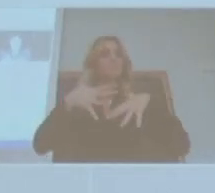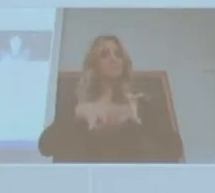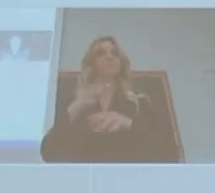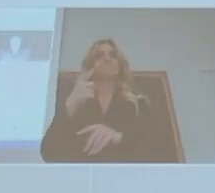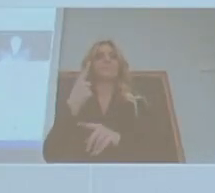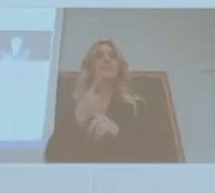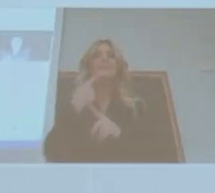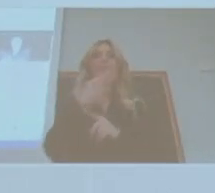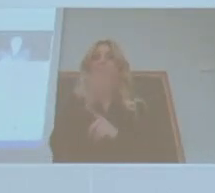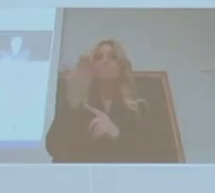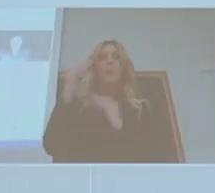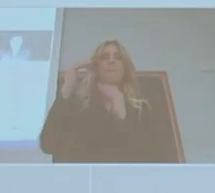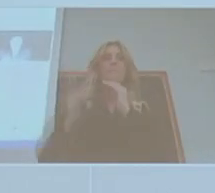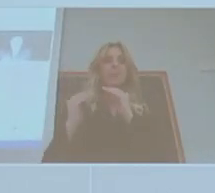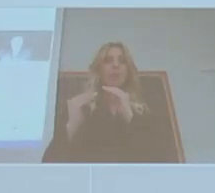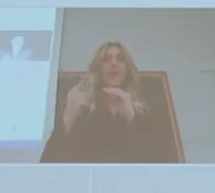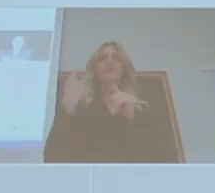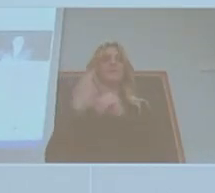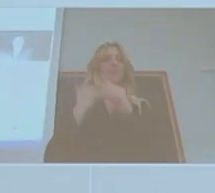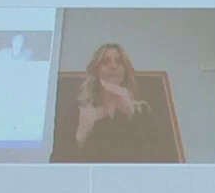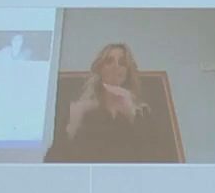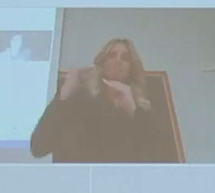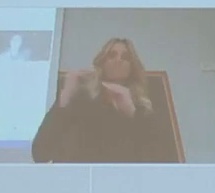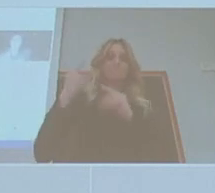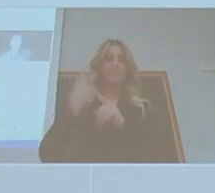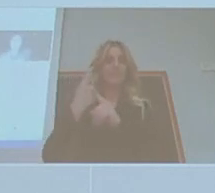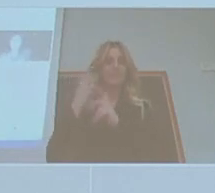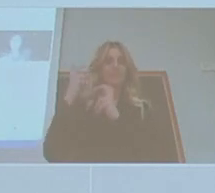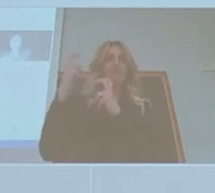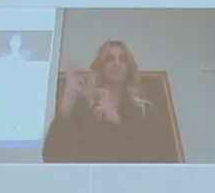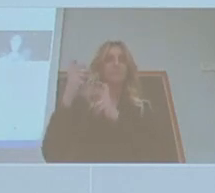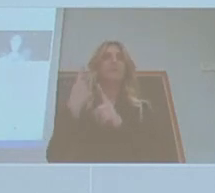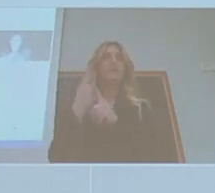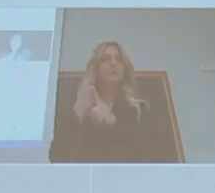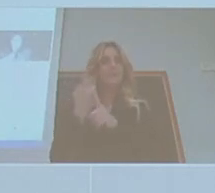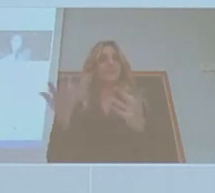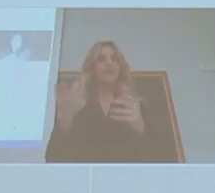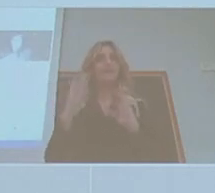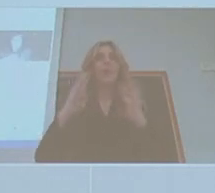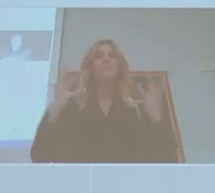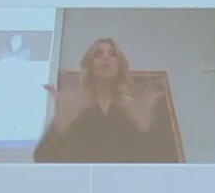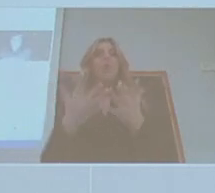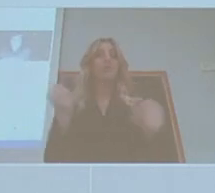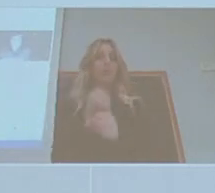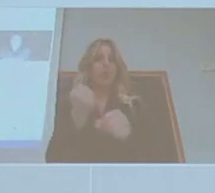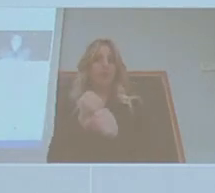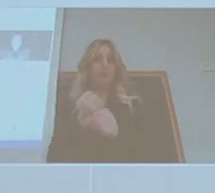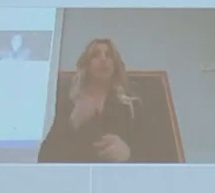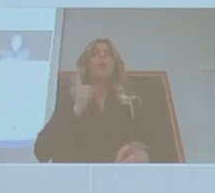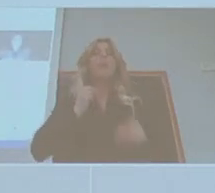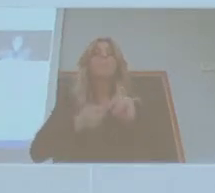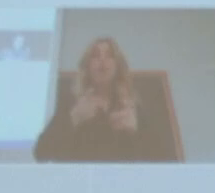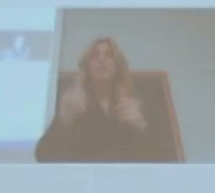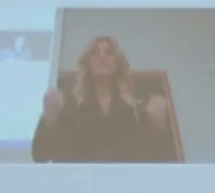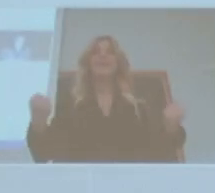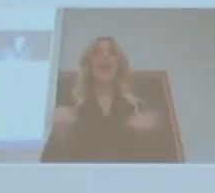delle minoranze, che deve essere sempre insito, diciamo, in un'idea di efficientamento del mondo del lavoro. e alle politiche attive delle